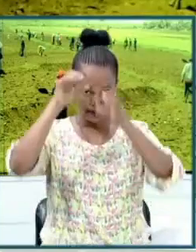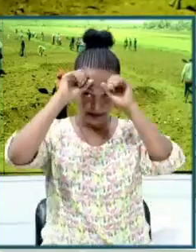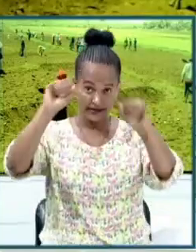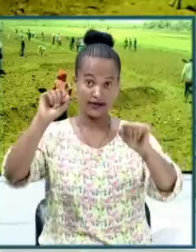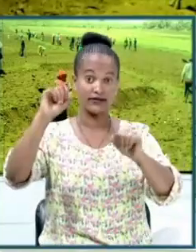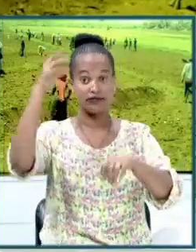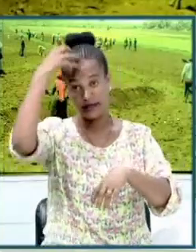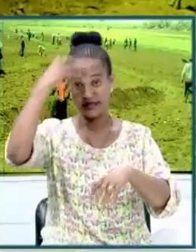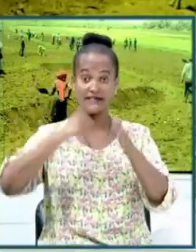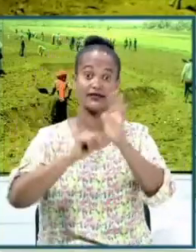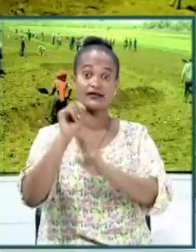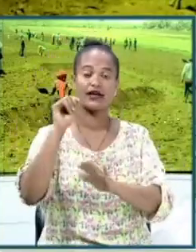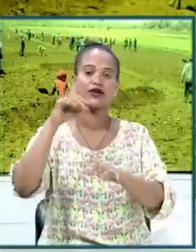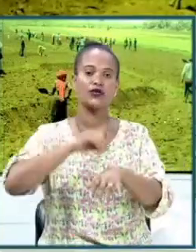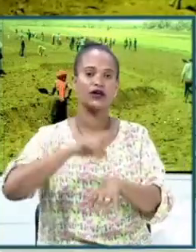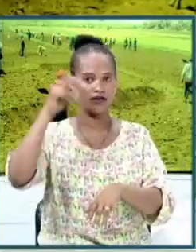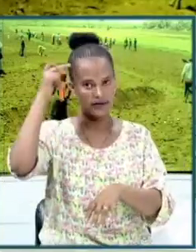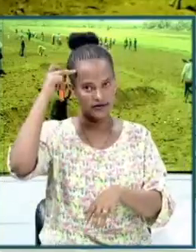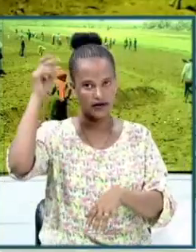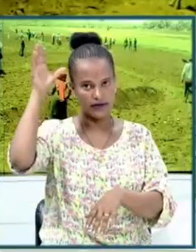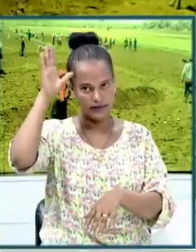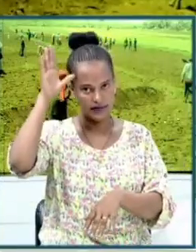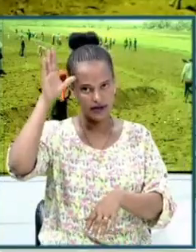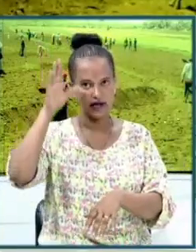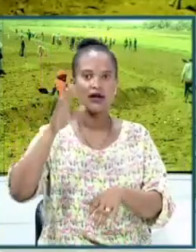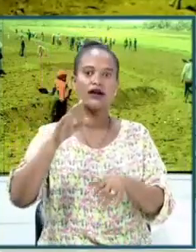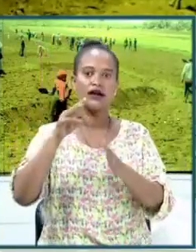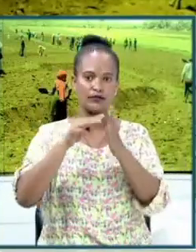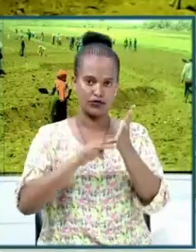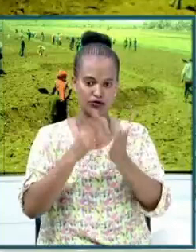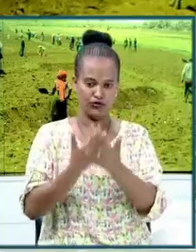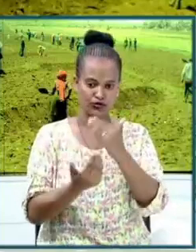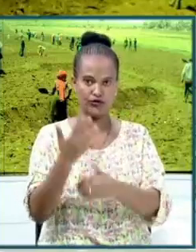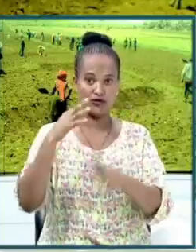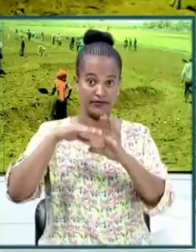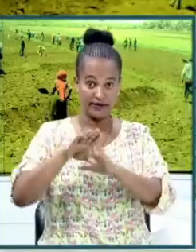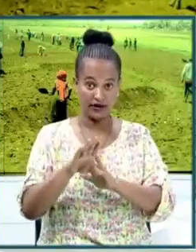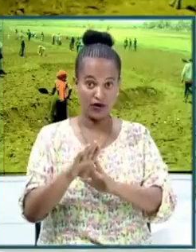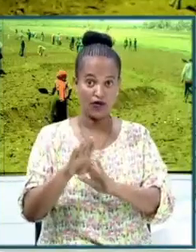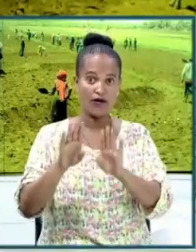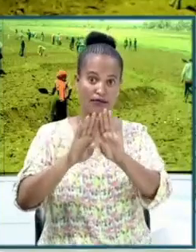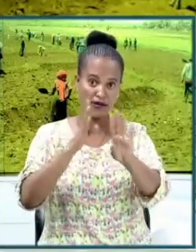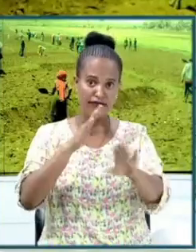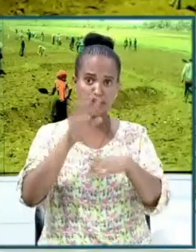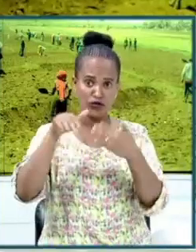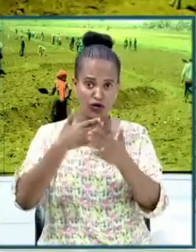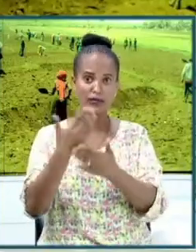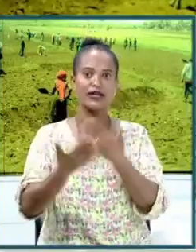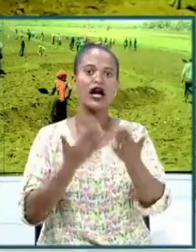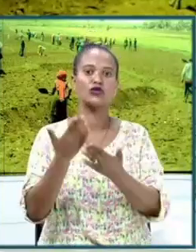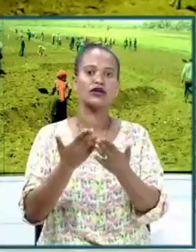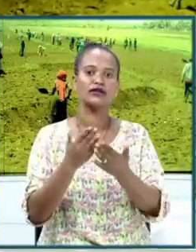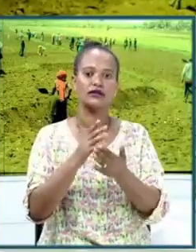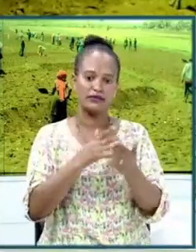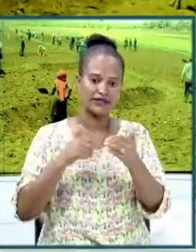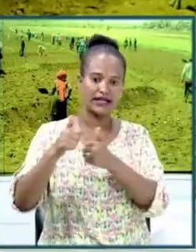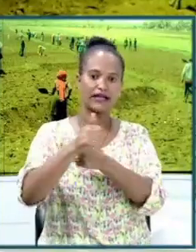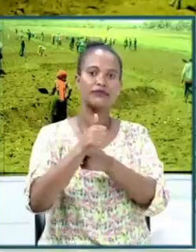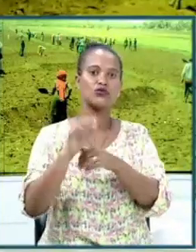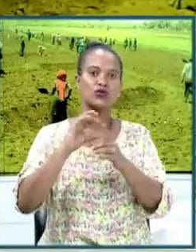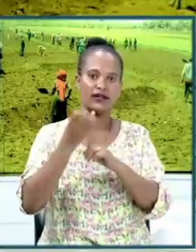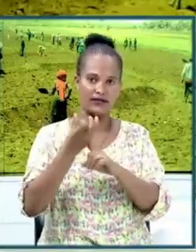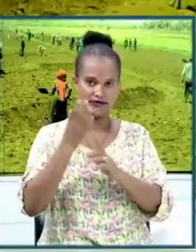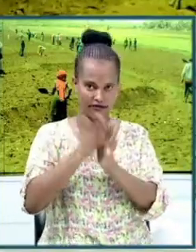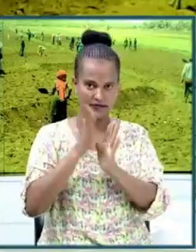ፕሬዚዳንት መንግስቲ ትግራይ ዶክተር ደብረጽዮን ገብረ ሚካኤል ናብ ስሩዕ ድርድር ንምእታው ምኽፋት ኩሎም ግልጋሎታት ብዘይ ቅድመ ኩነት